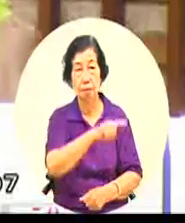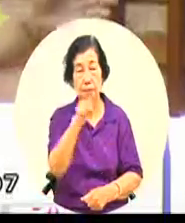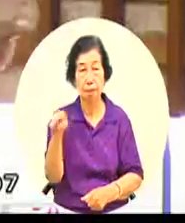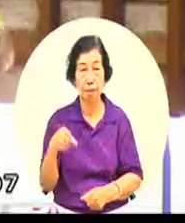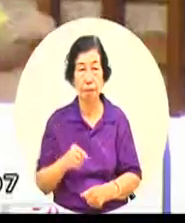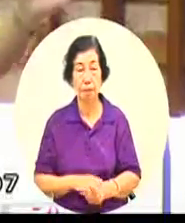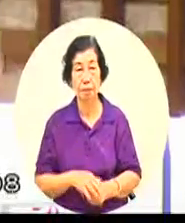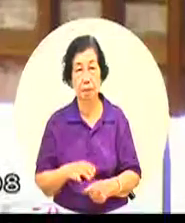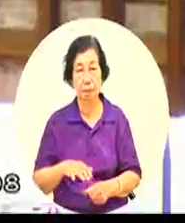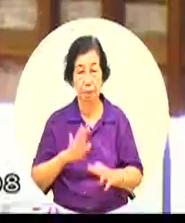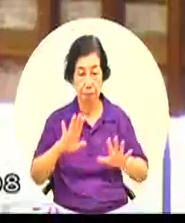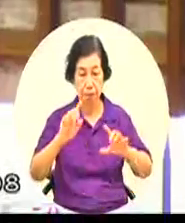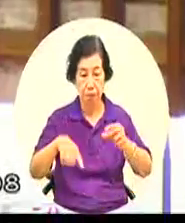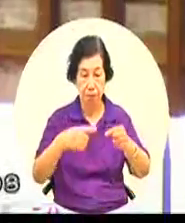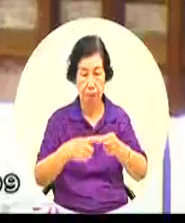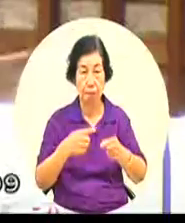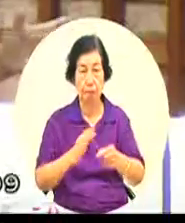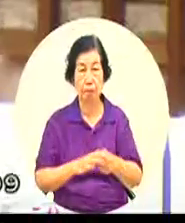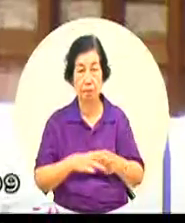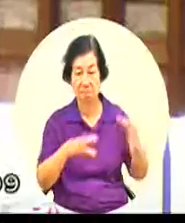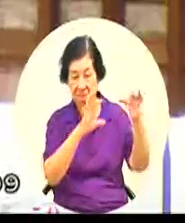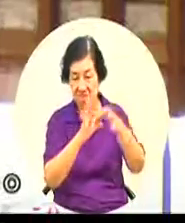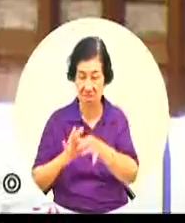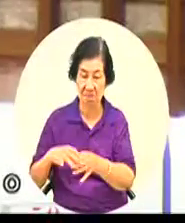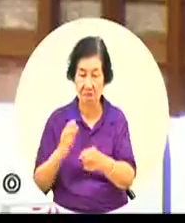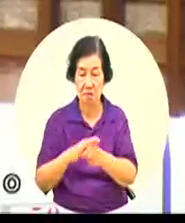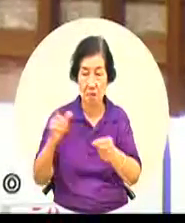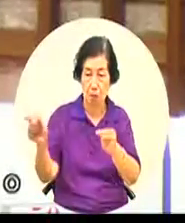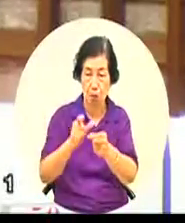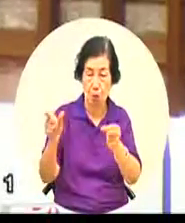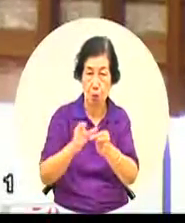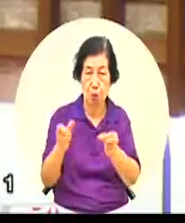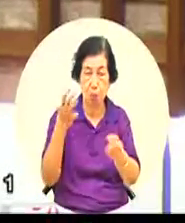呐、啊。就很得安尼啦哈，连续好几个台风